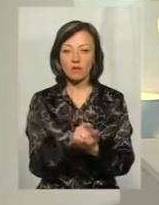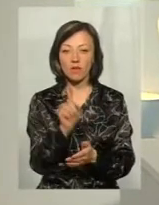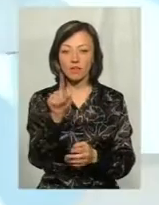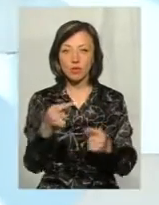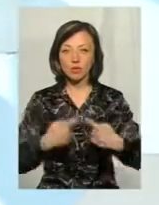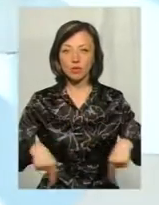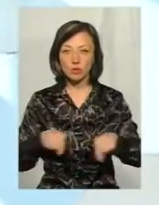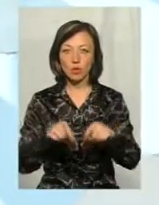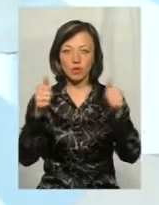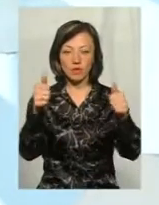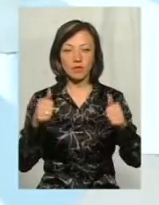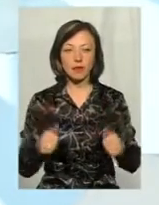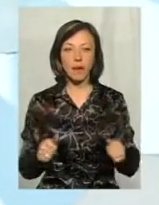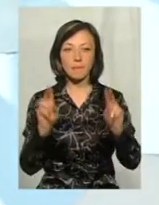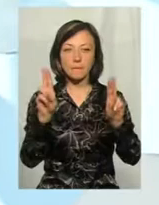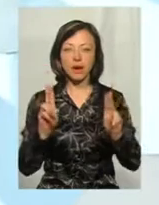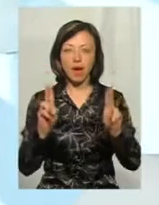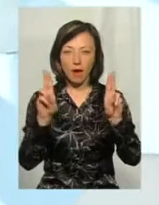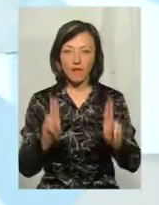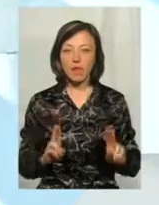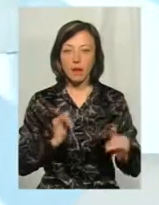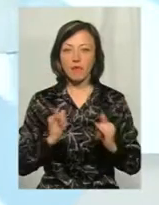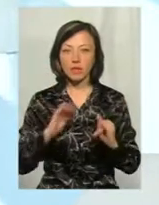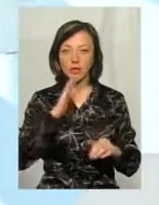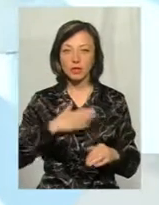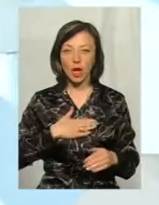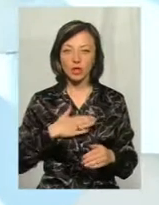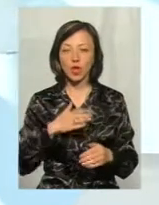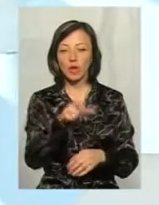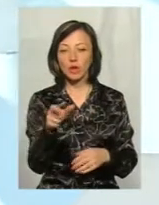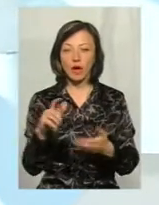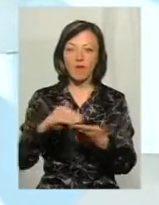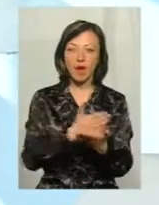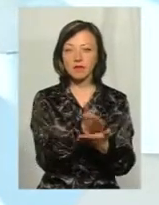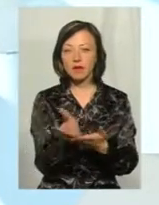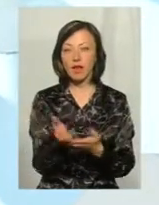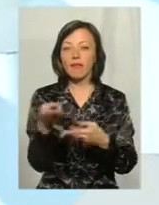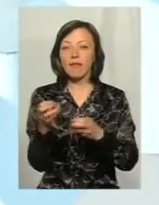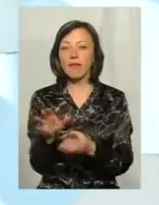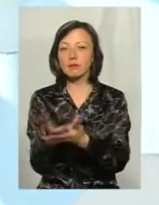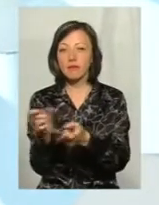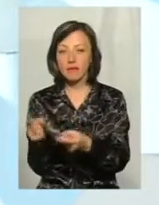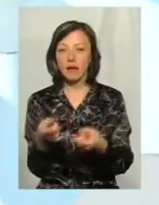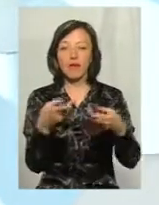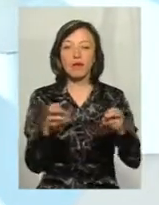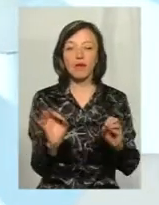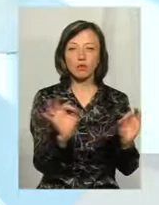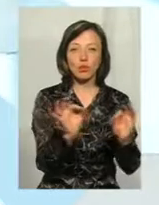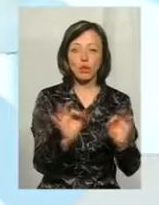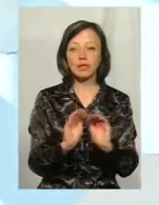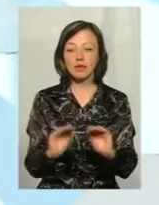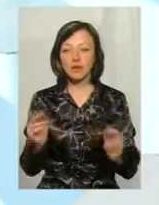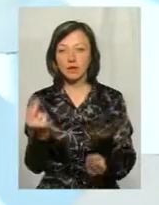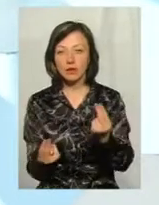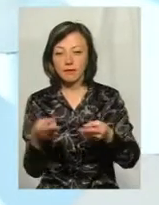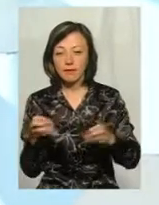зонах вивішені правила поведінки наших людей. І вказівники, де сміття викидати, де туалет, значить, де місця, значить, для дитячих